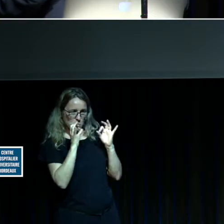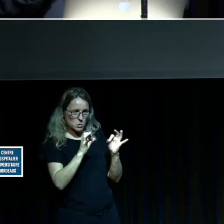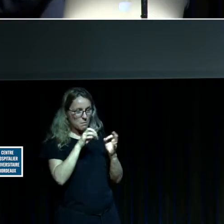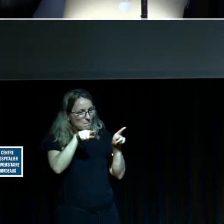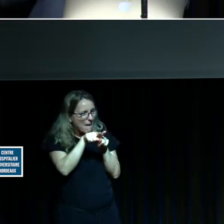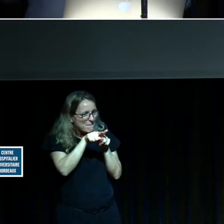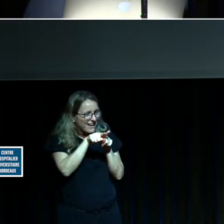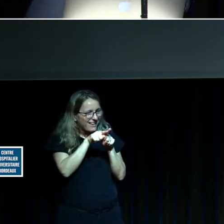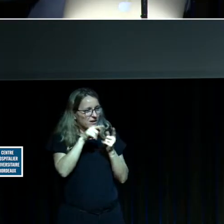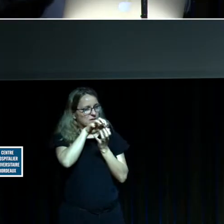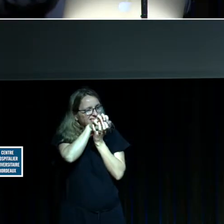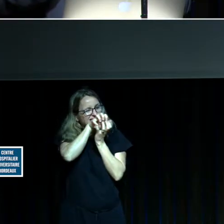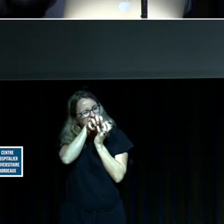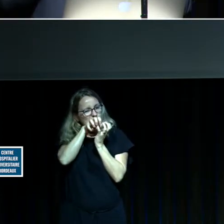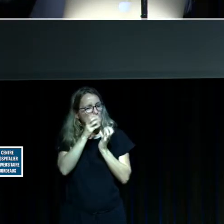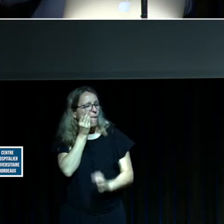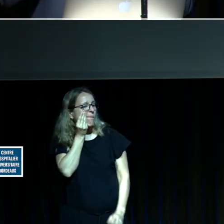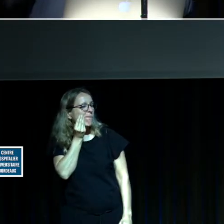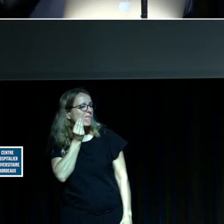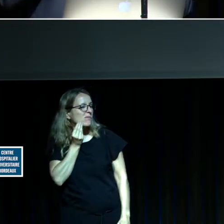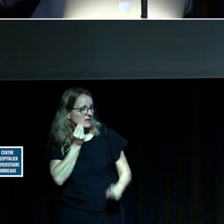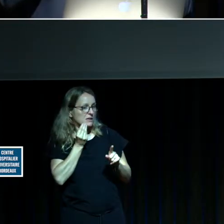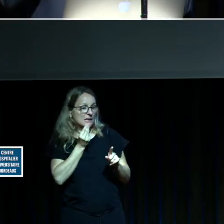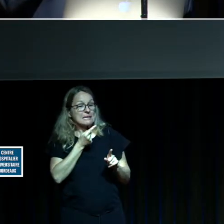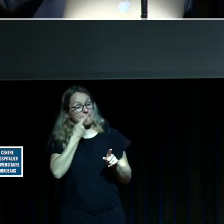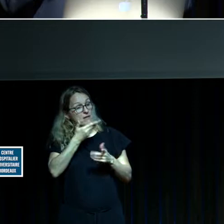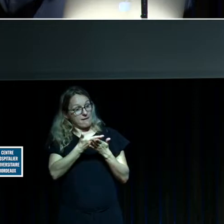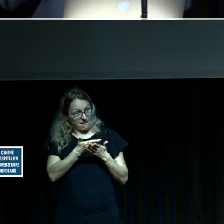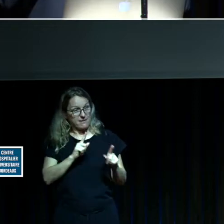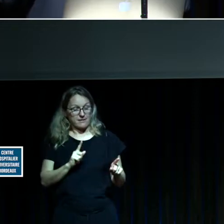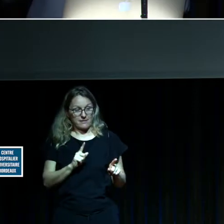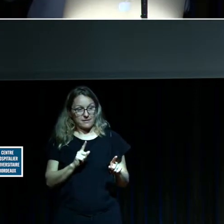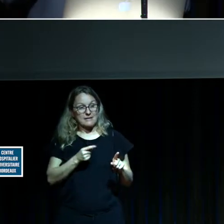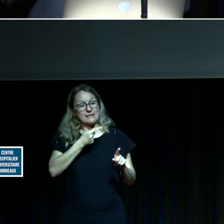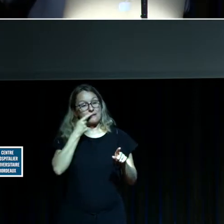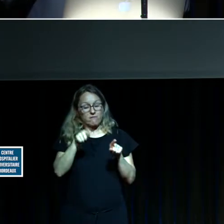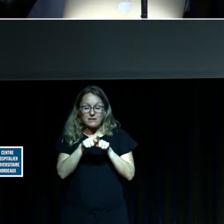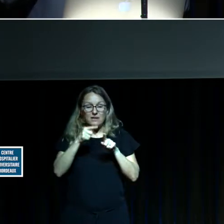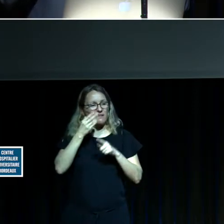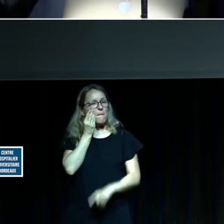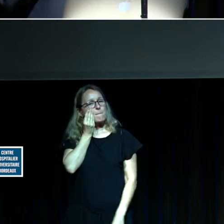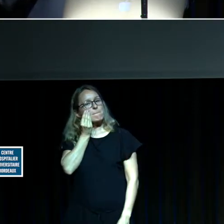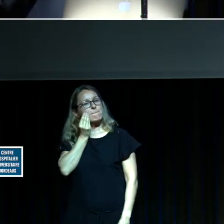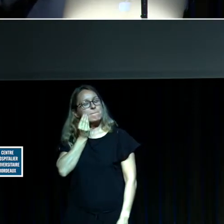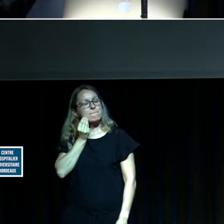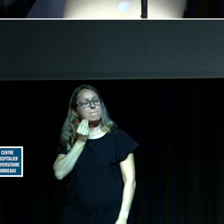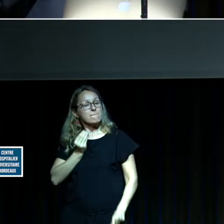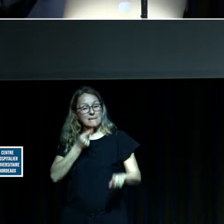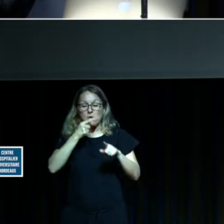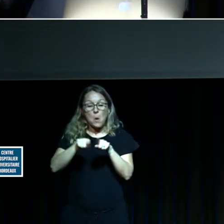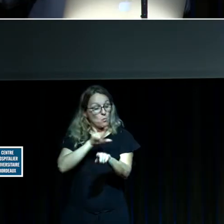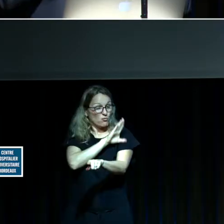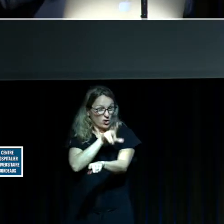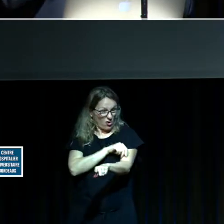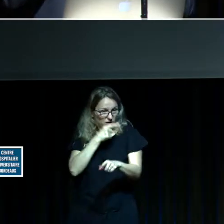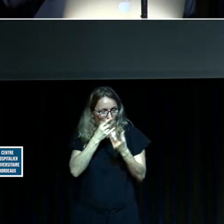côtés. Si la bouche part de travers comme ça veut dire qu'il y a une perte de la motricité, de la force des muscles de la joue, et